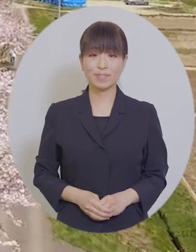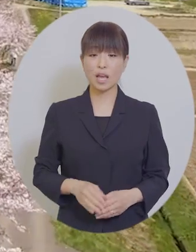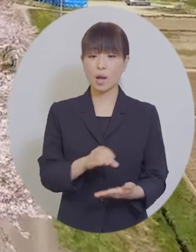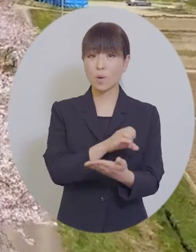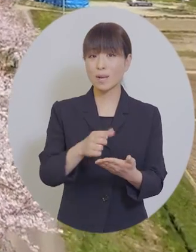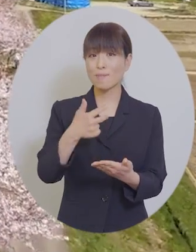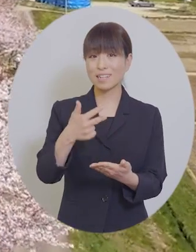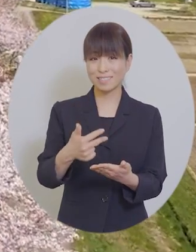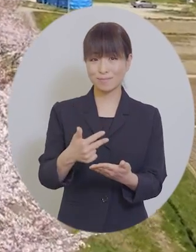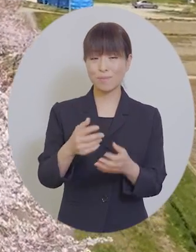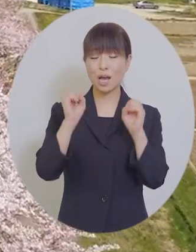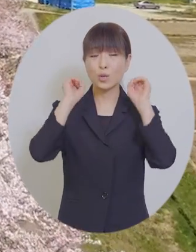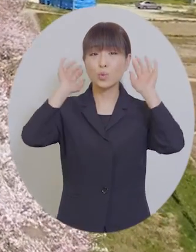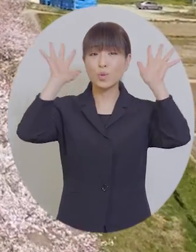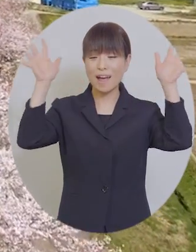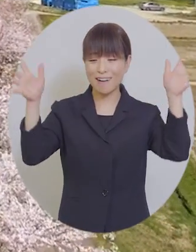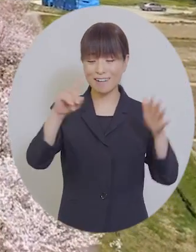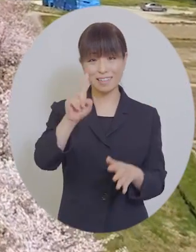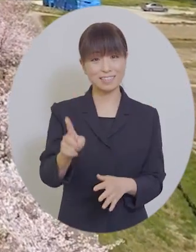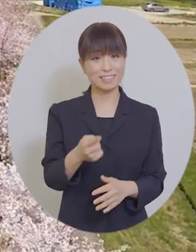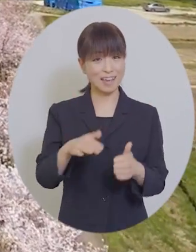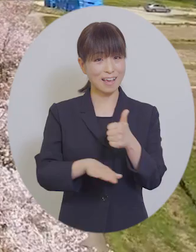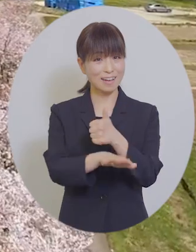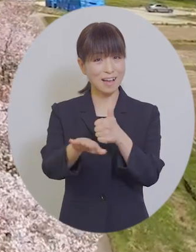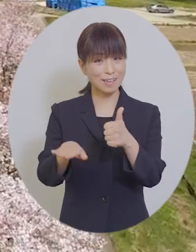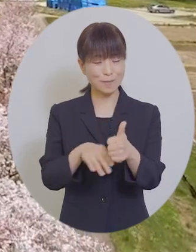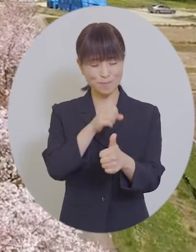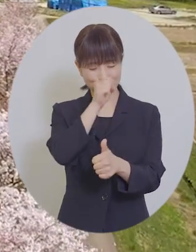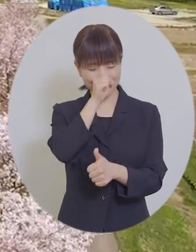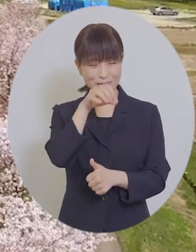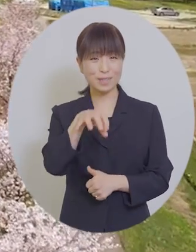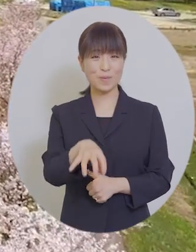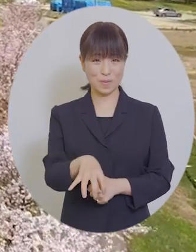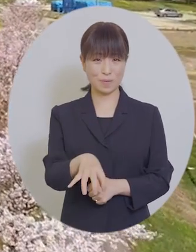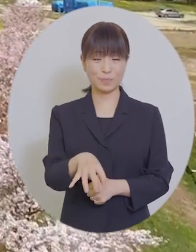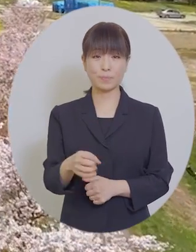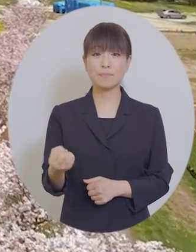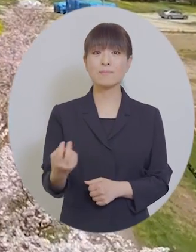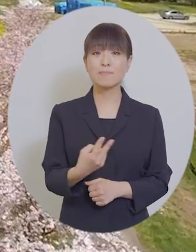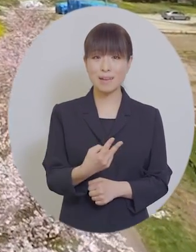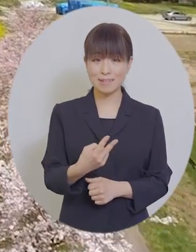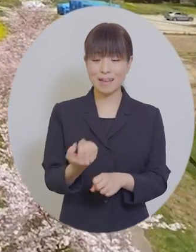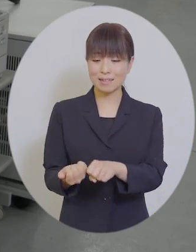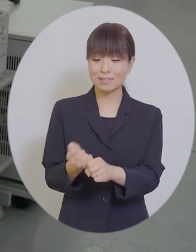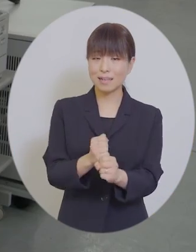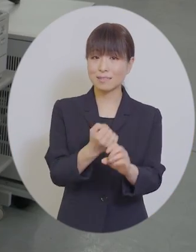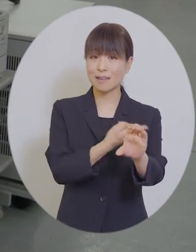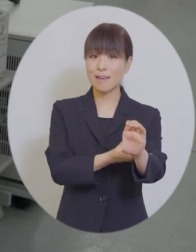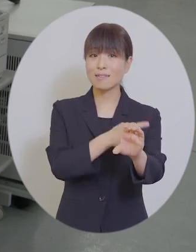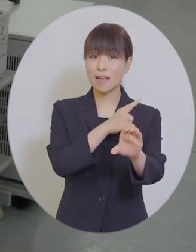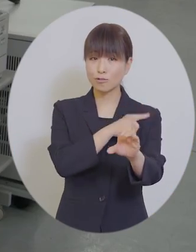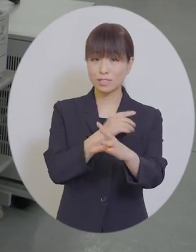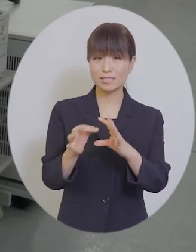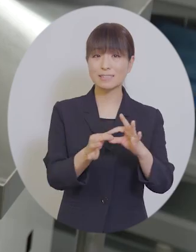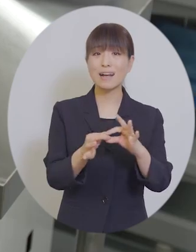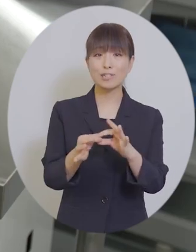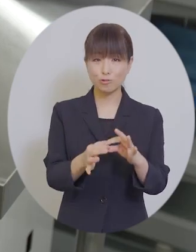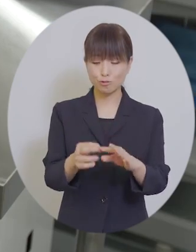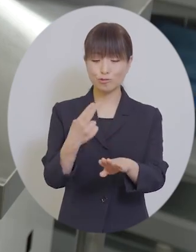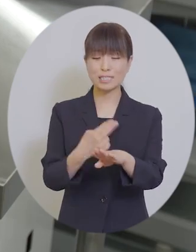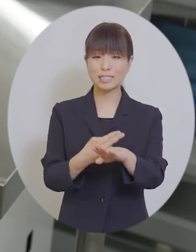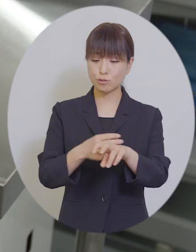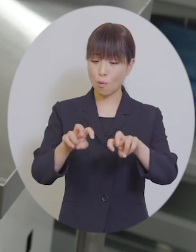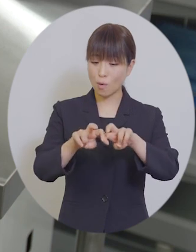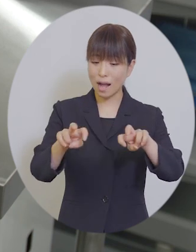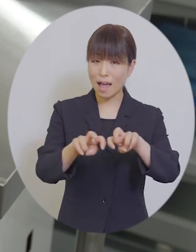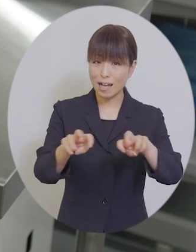郡山市は豊かな自然環境に恵まれているだけでなく、再生可能エネルギーに関する技術